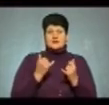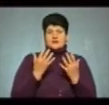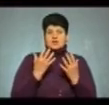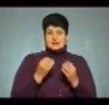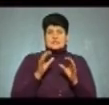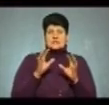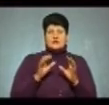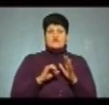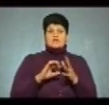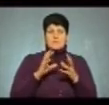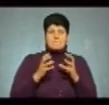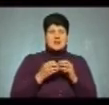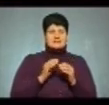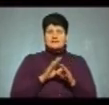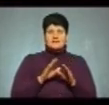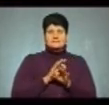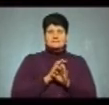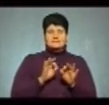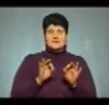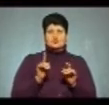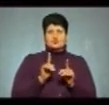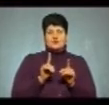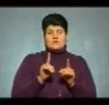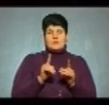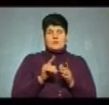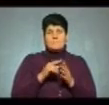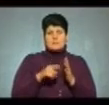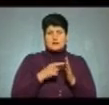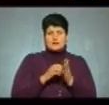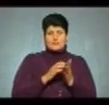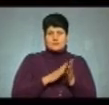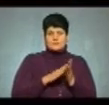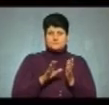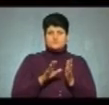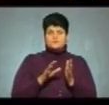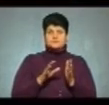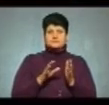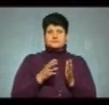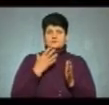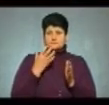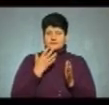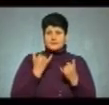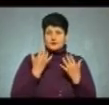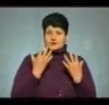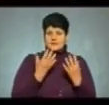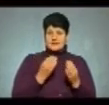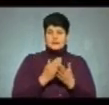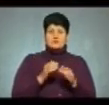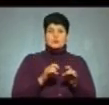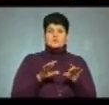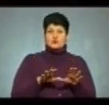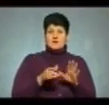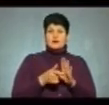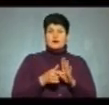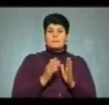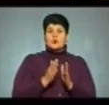ще законодавча база не є досконала щодо приладів обліку теплової енергії. І якщо є на сьогоднішній день діє постанова щодо